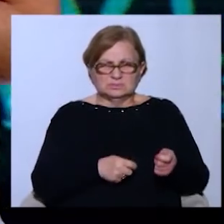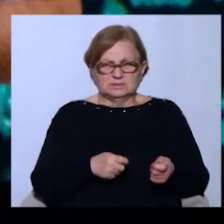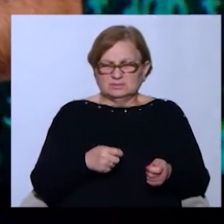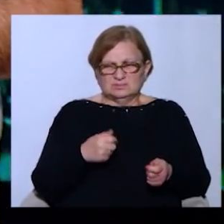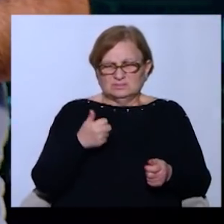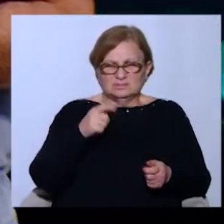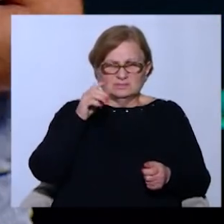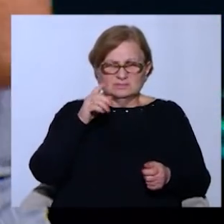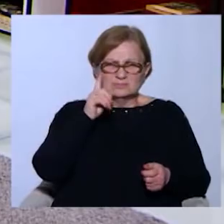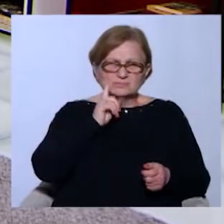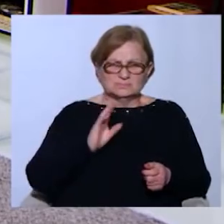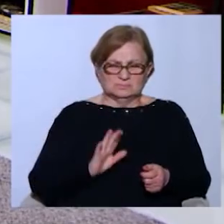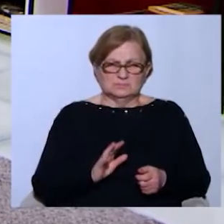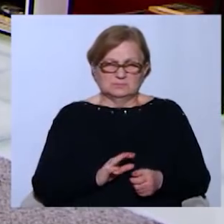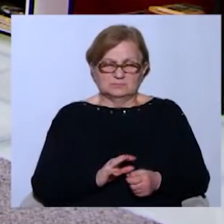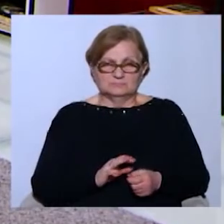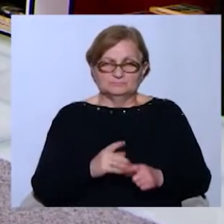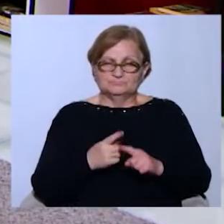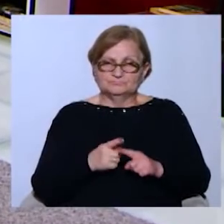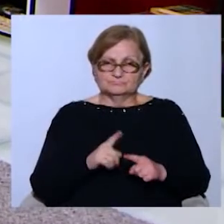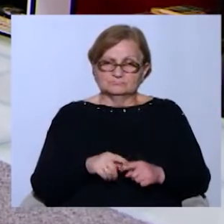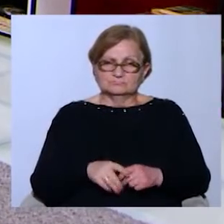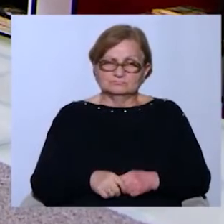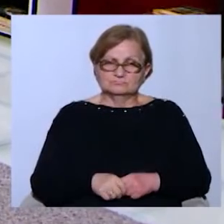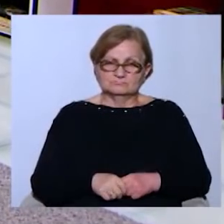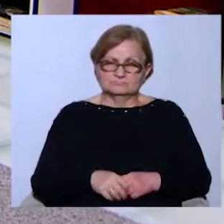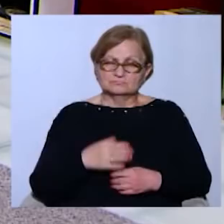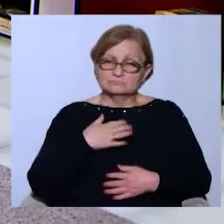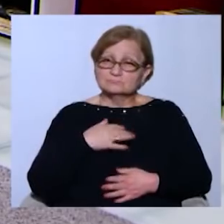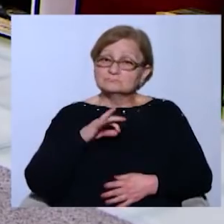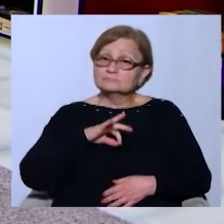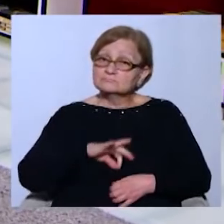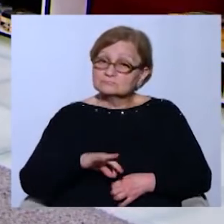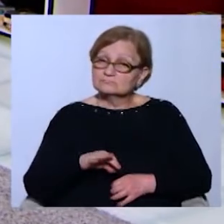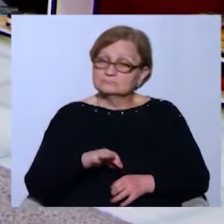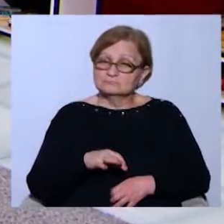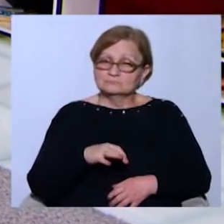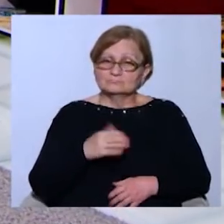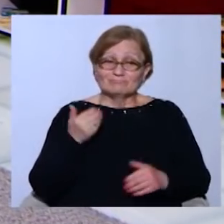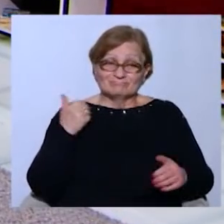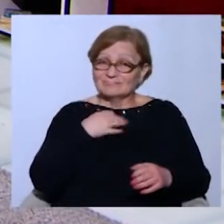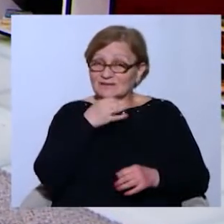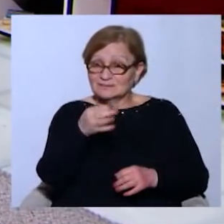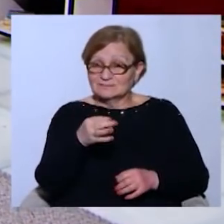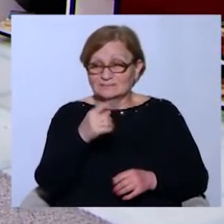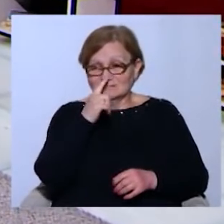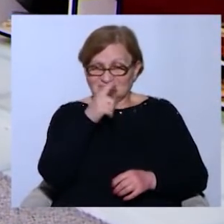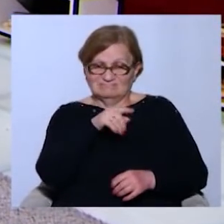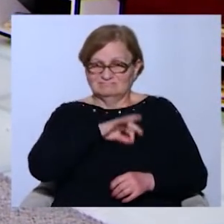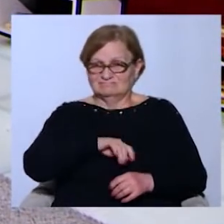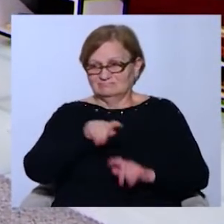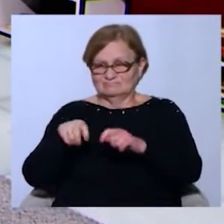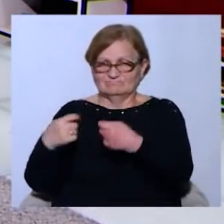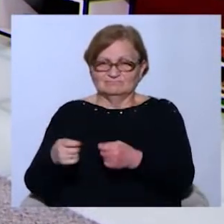თქვათ მოსახერხებელი, ხო? ამისათვის გამოვიყენებ იმას, რაზეც ჩვენ წეღან ვისაუბრეთ. ნახეთ რას